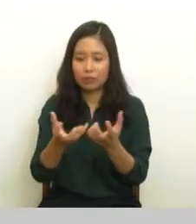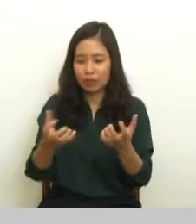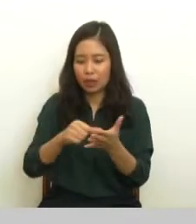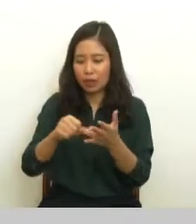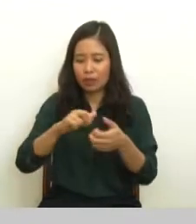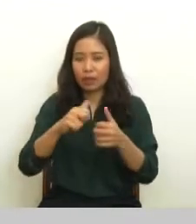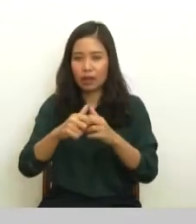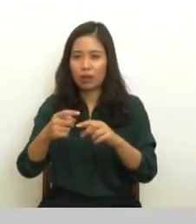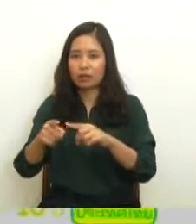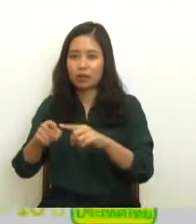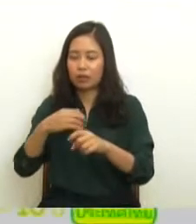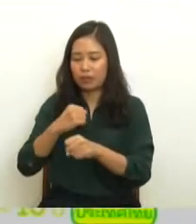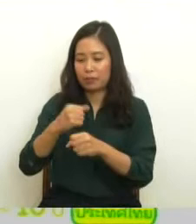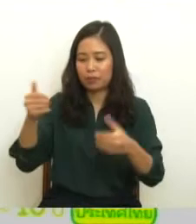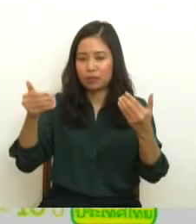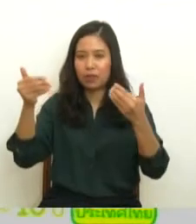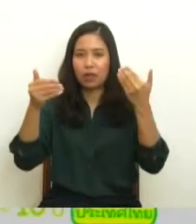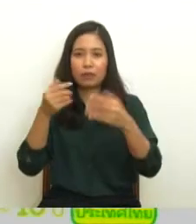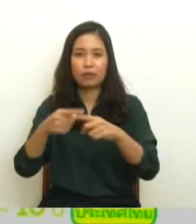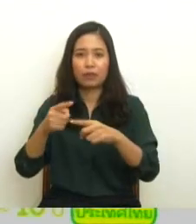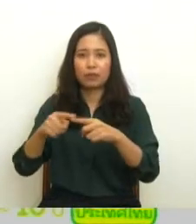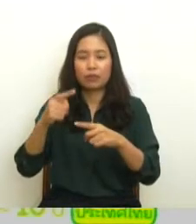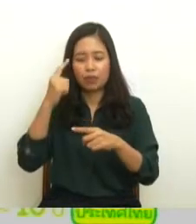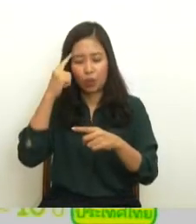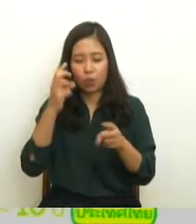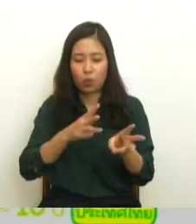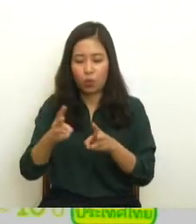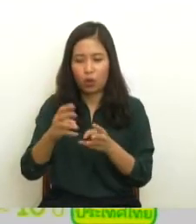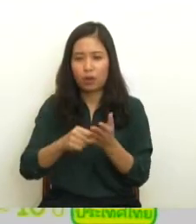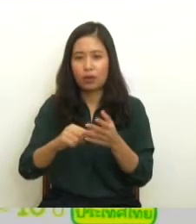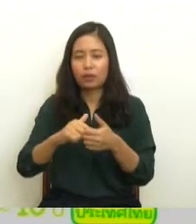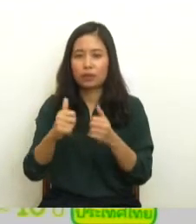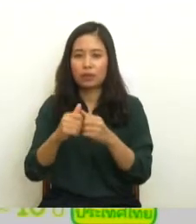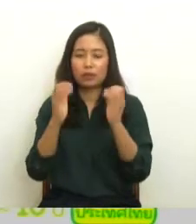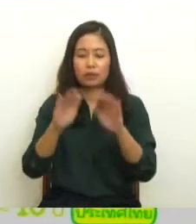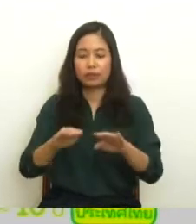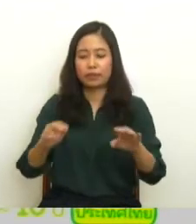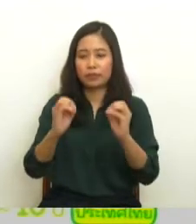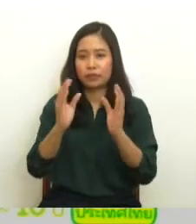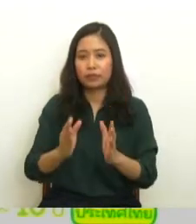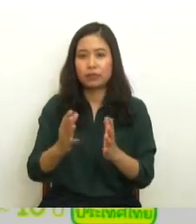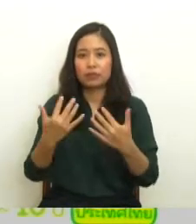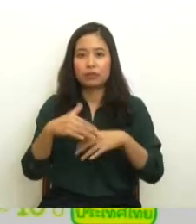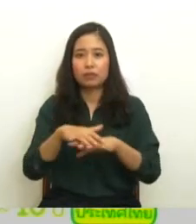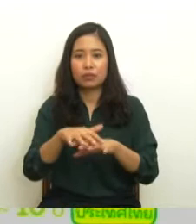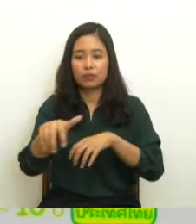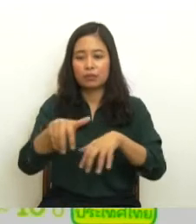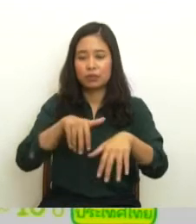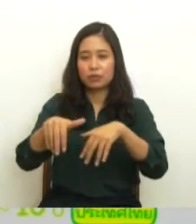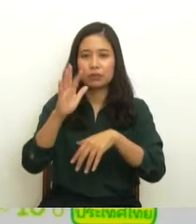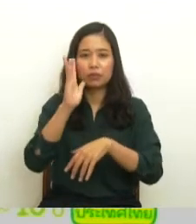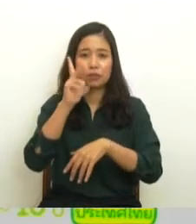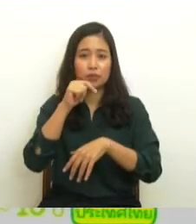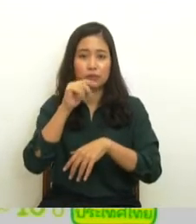าระหวางการทำกิจกรรมเวมืนงกิจกรรมนี้ คูดใหเด็กรวมกัสำหมกปักภ้าเหลอปวดในชุมชน ผู้บัคคอนนัเรีน